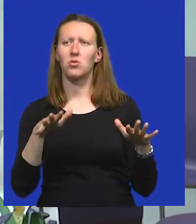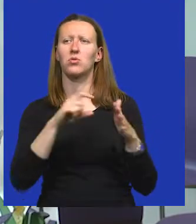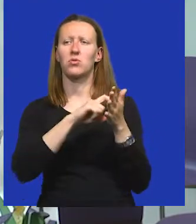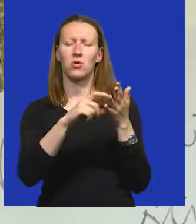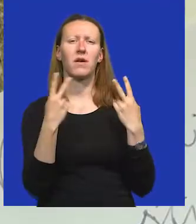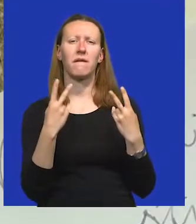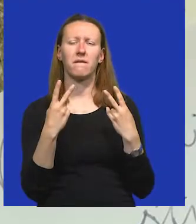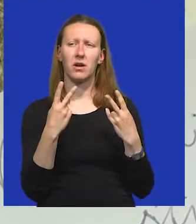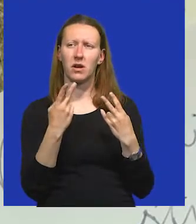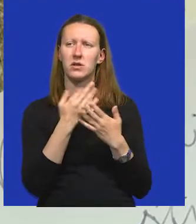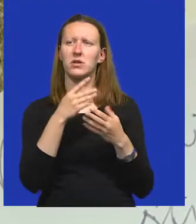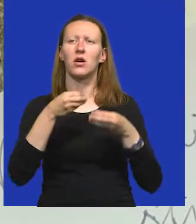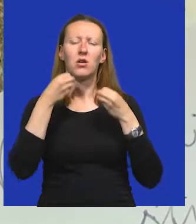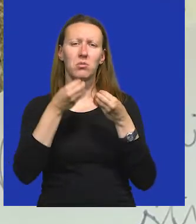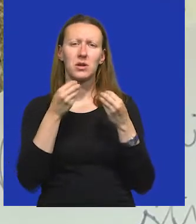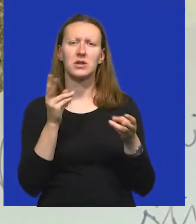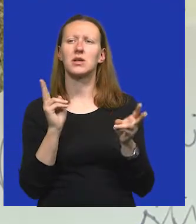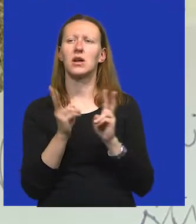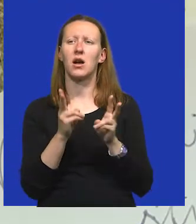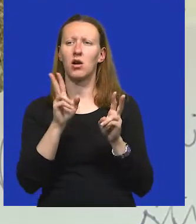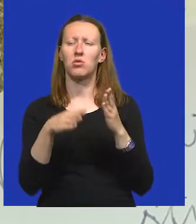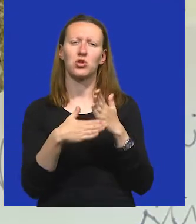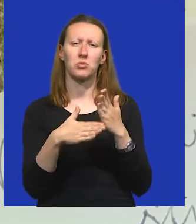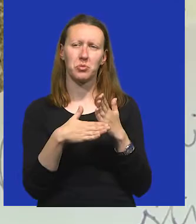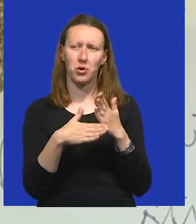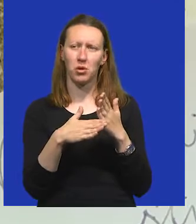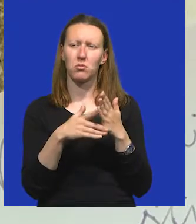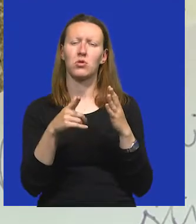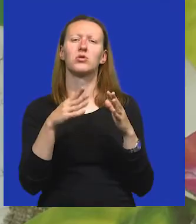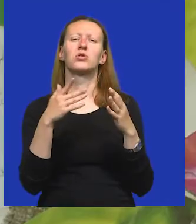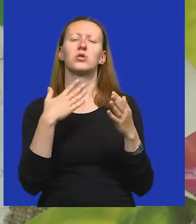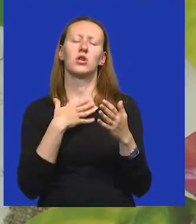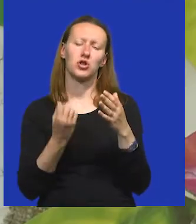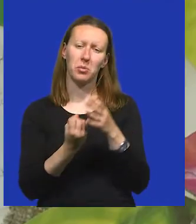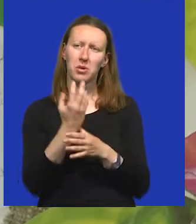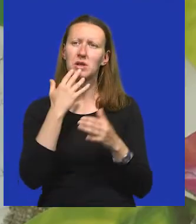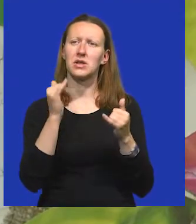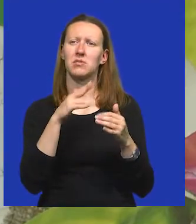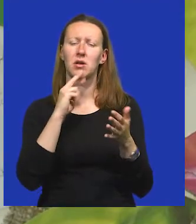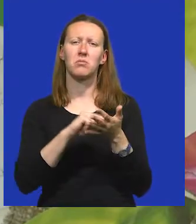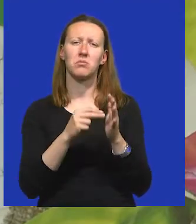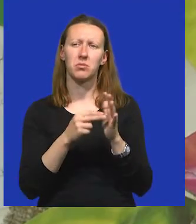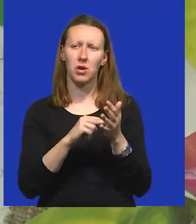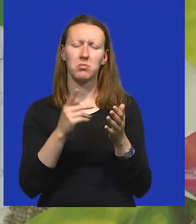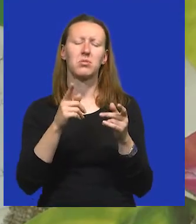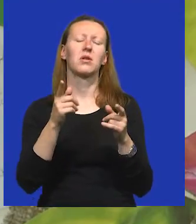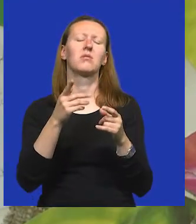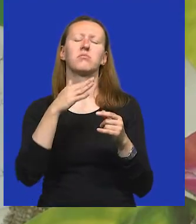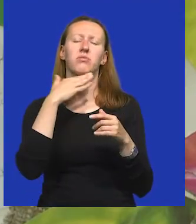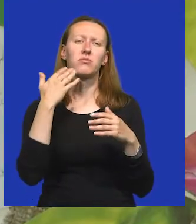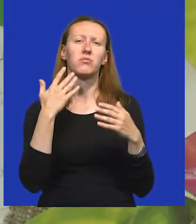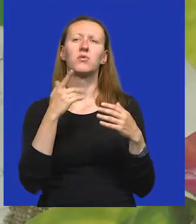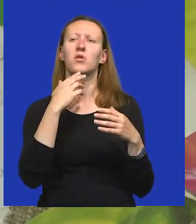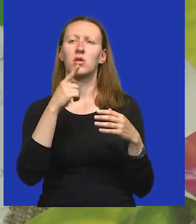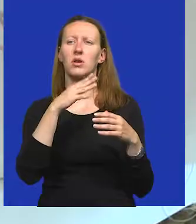delle parole molto importanti per spiegare come possiamo aiutare la terra, perché adesso ci sono dei problemi con il clima,